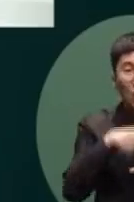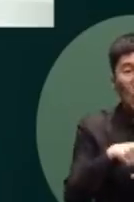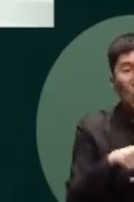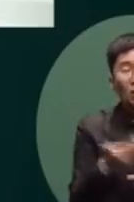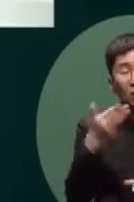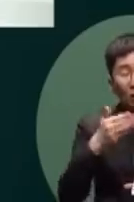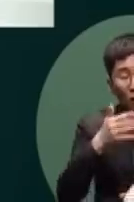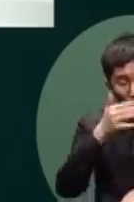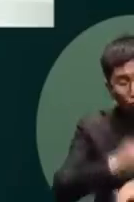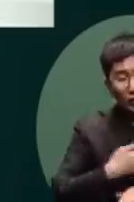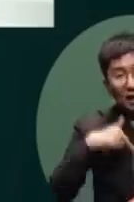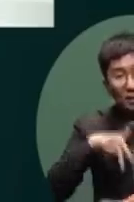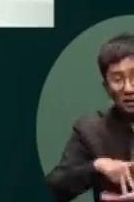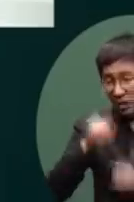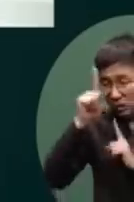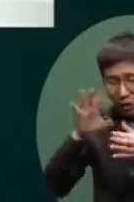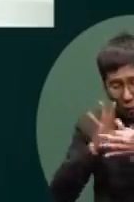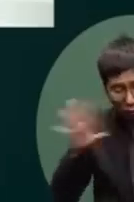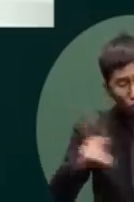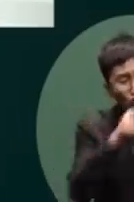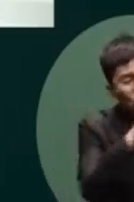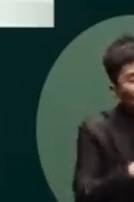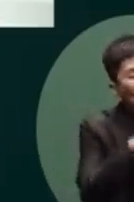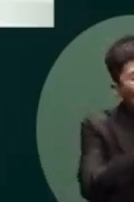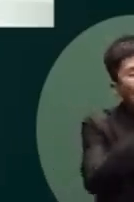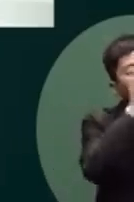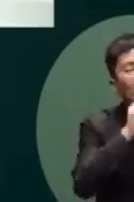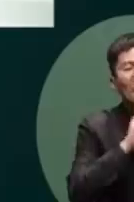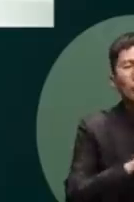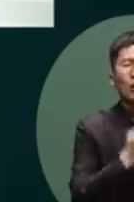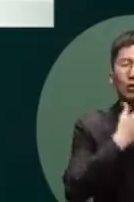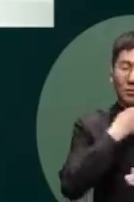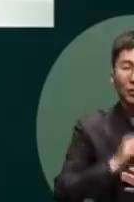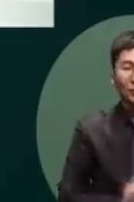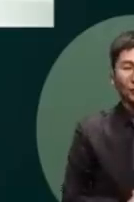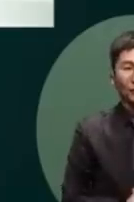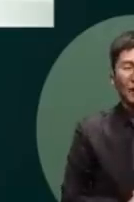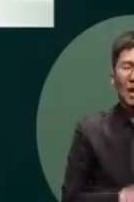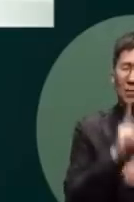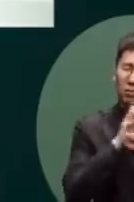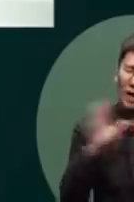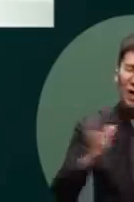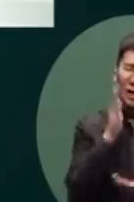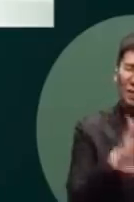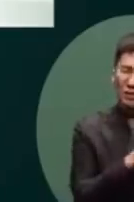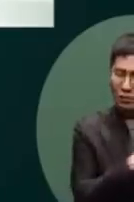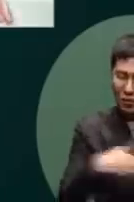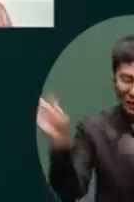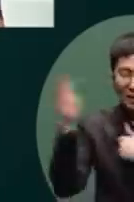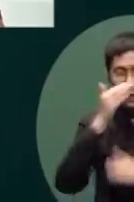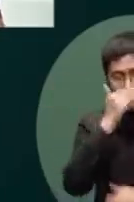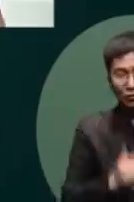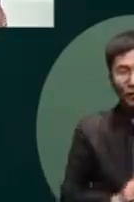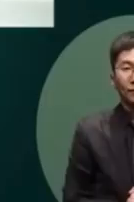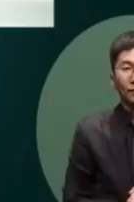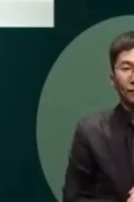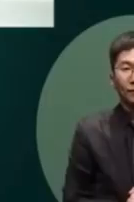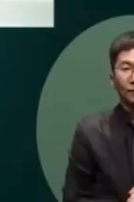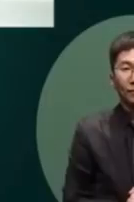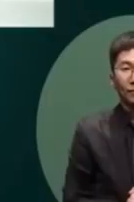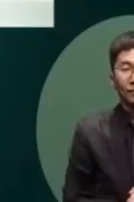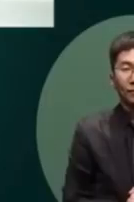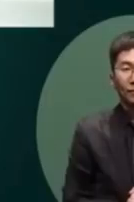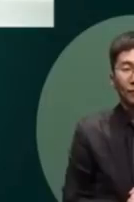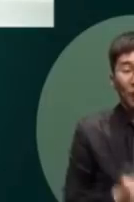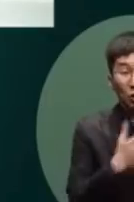게이트다 이게. 윤석열의 몸통이다 이렇게 생각합니다. 자 이제 그 얘기는 그만하고 제가 딴 얘기 좀 말씀드리겠습니다. 다